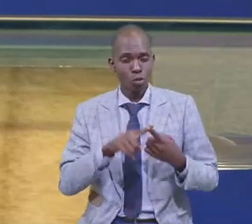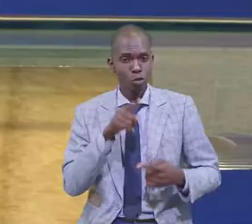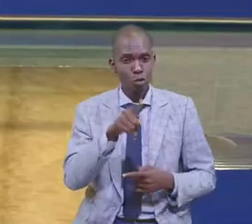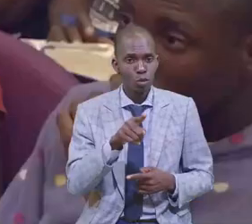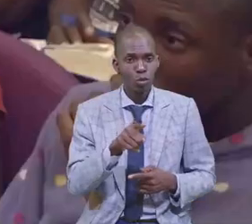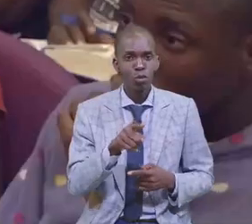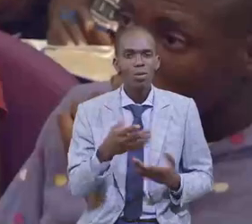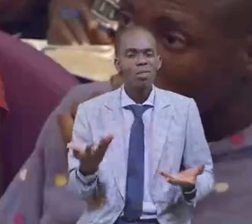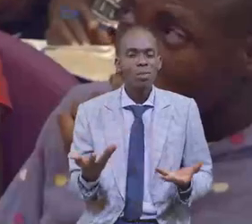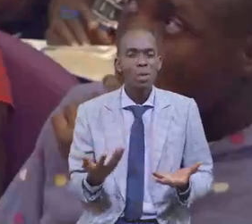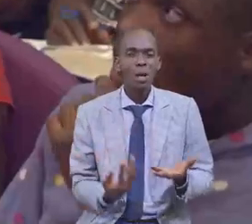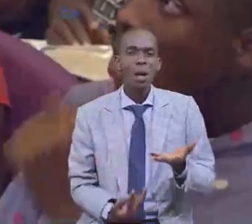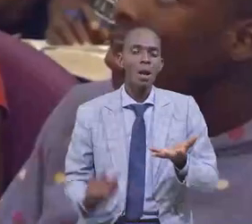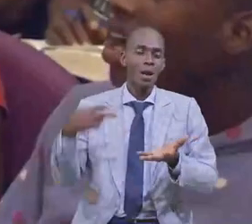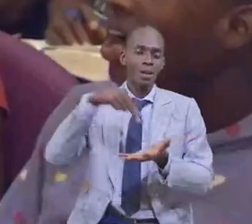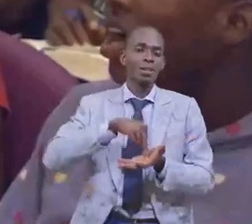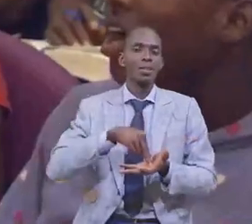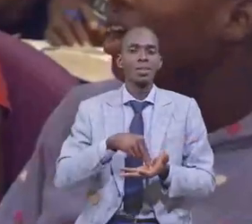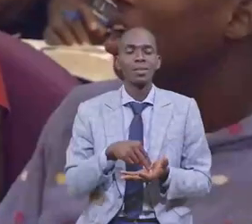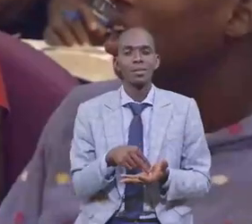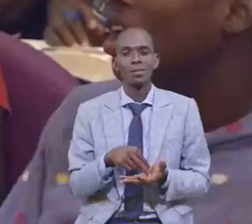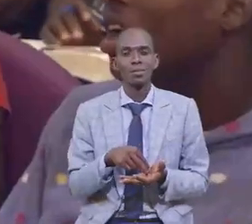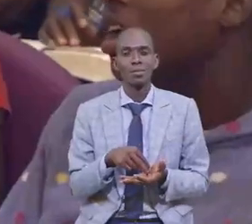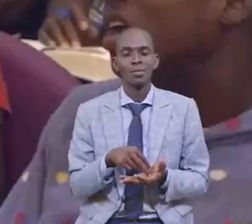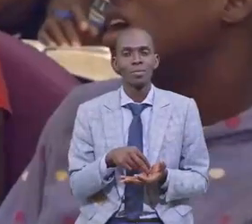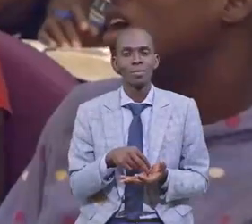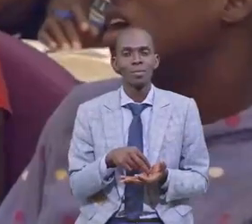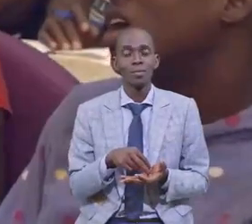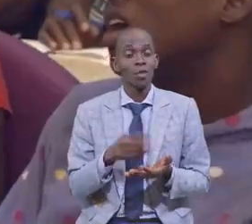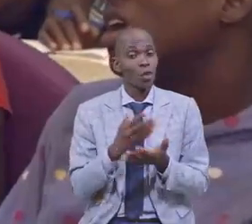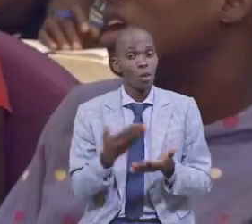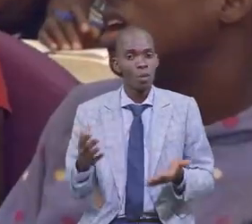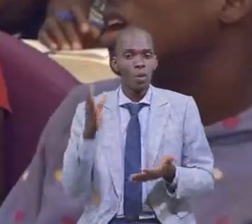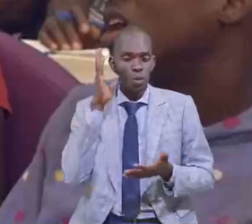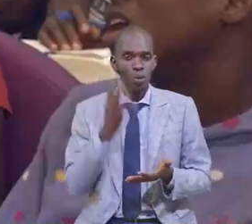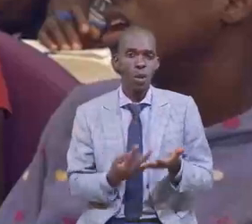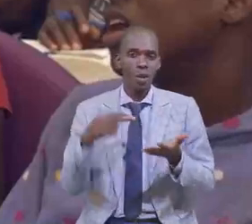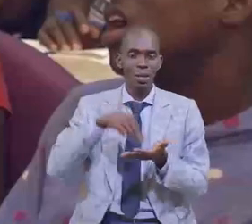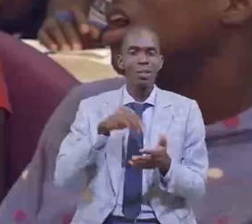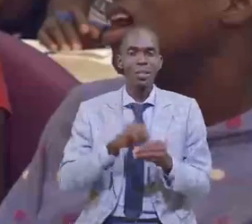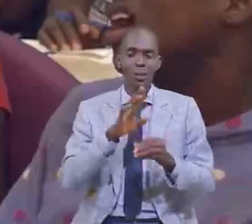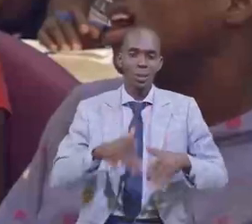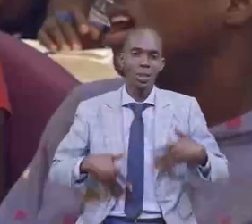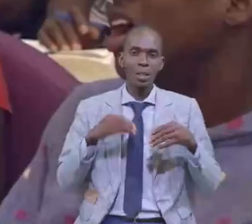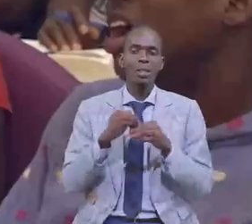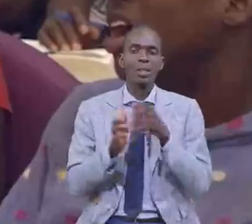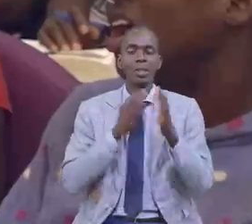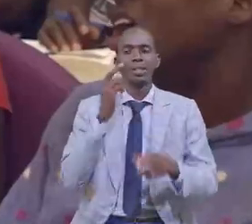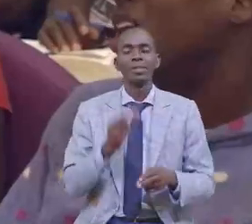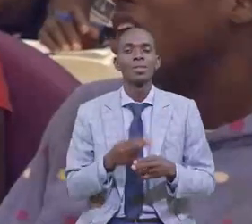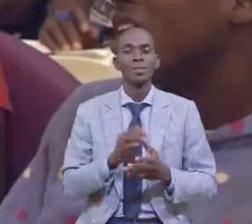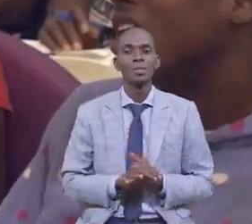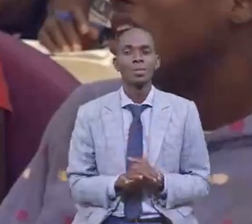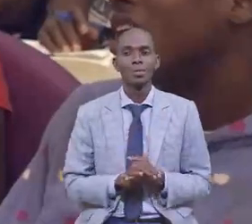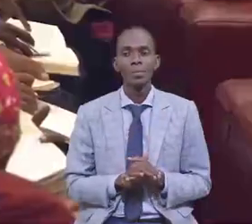lève-toi, je te le dis. Lève-toi, criez cela. Quelque chose va se lever dans votre